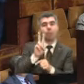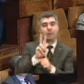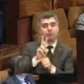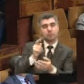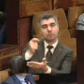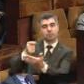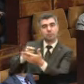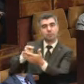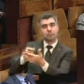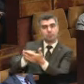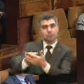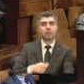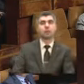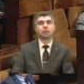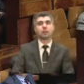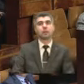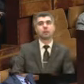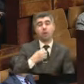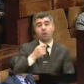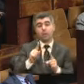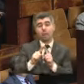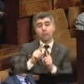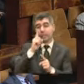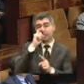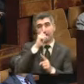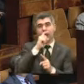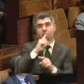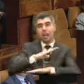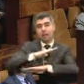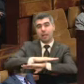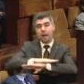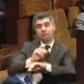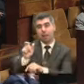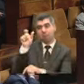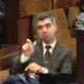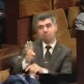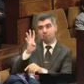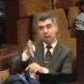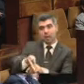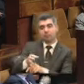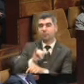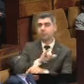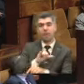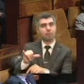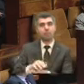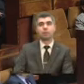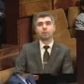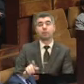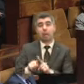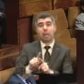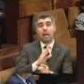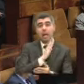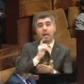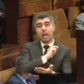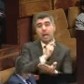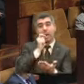الوزيرة، وهذا مع الأسف هذه الحواجز ما كتحترمش الكرامة الإنسان. السيدة الوزيرة، رغم أن هناك واحد الحكم قضائي باش يلغي